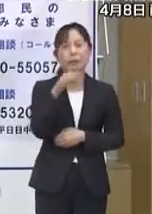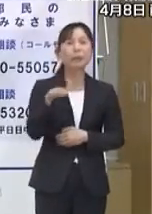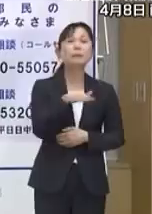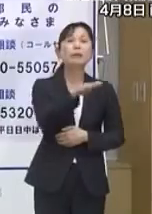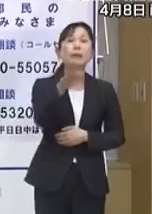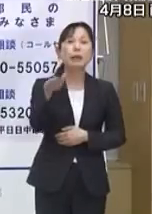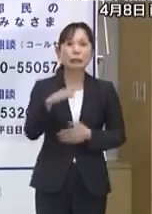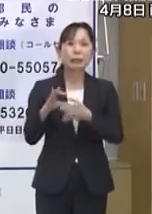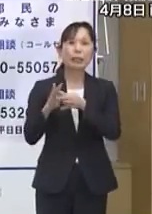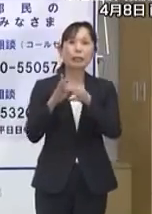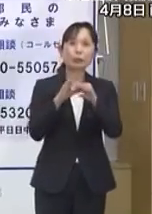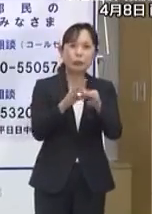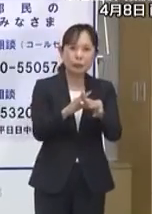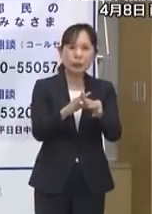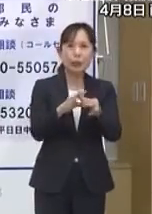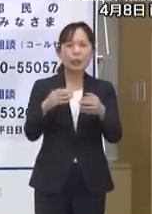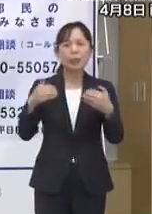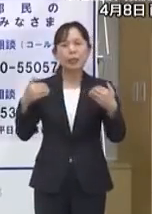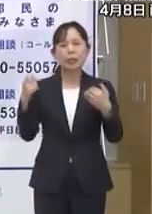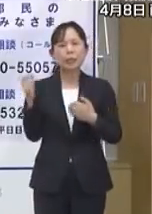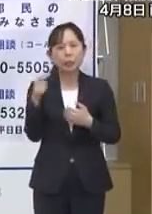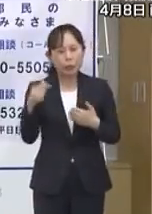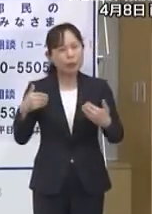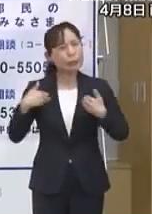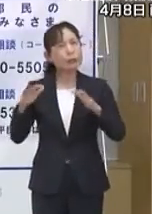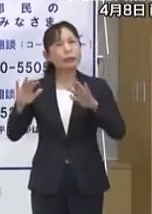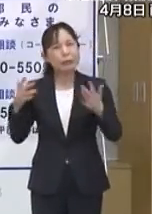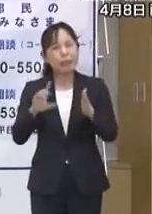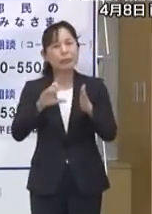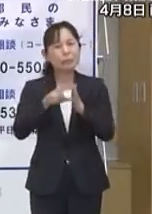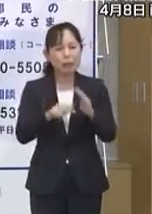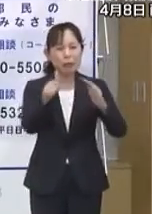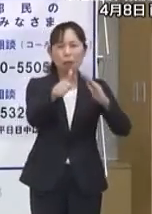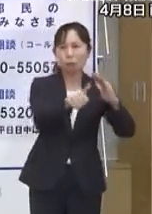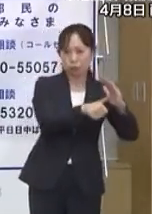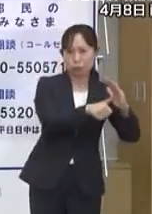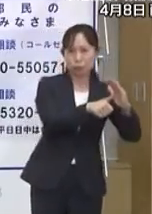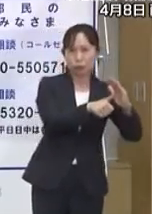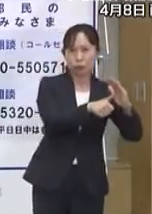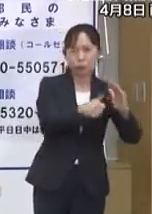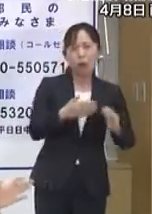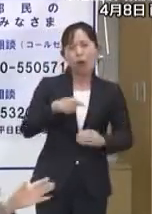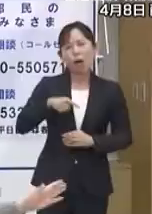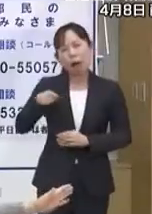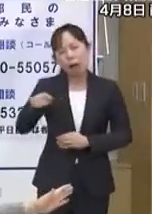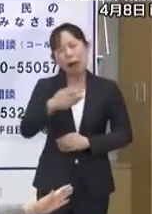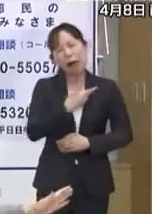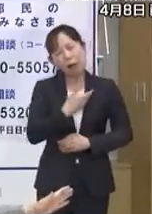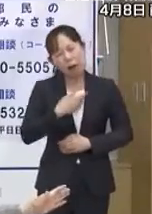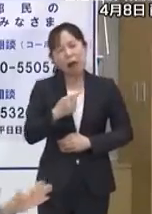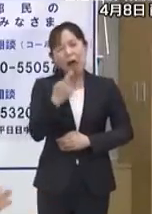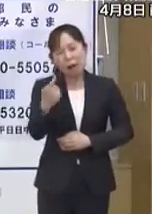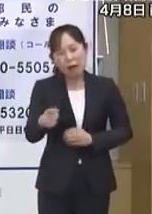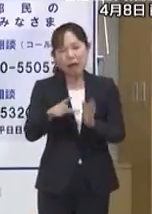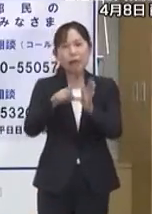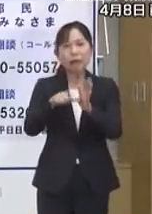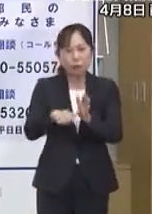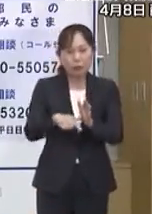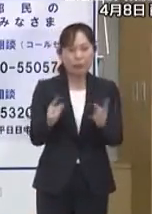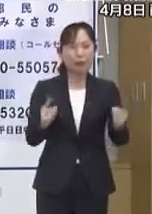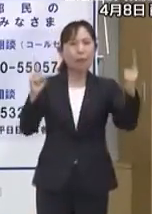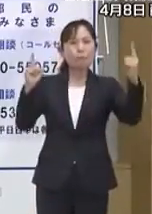には引き続き不要不急の外出を控えいただくやむを得ず外出される際には人と人との感覚約